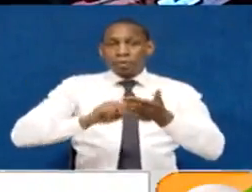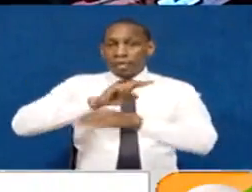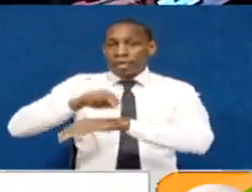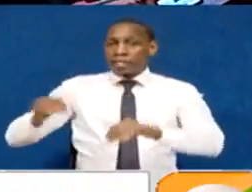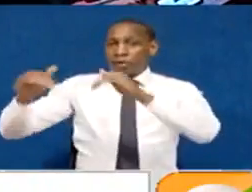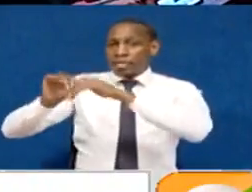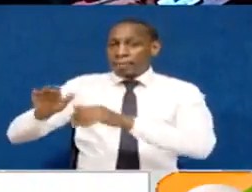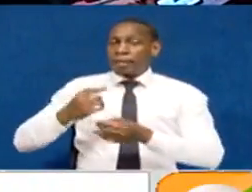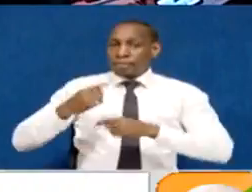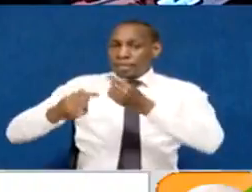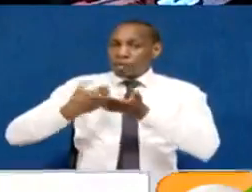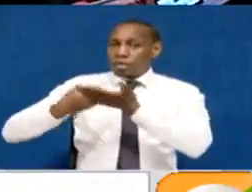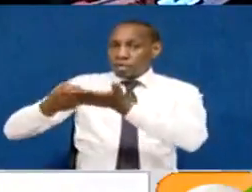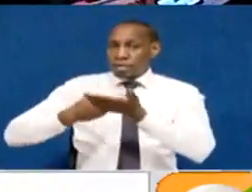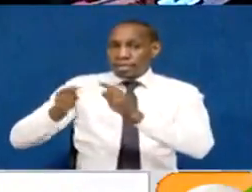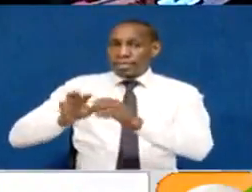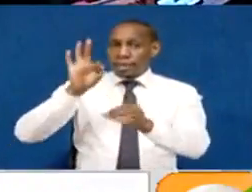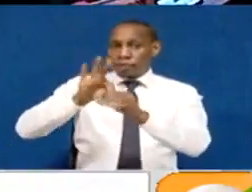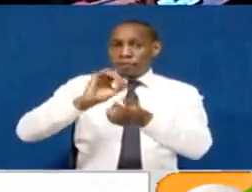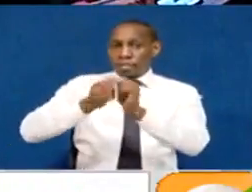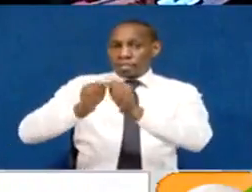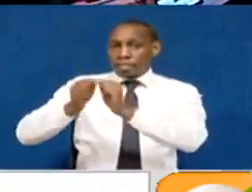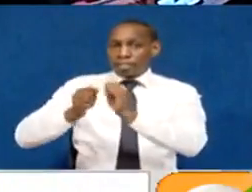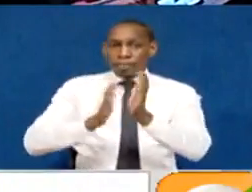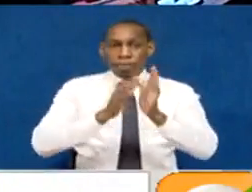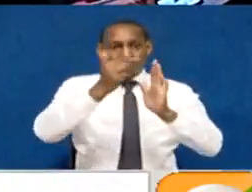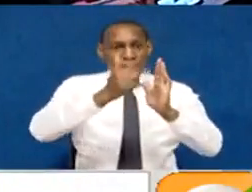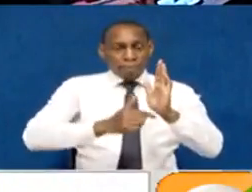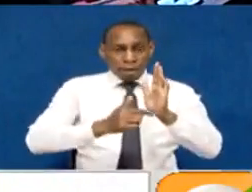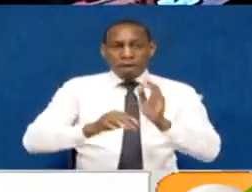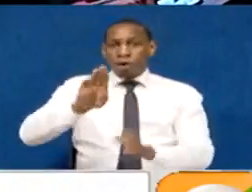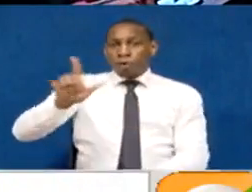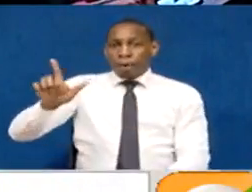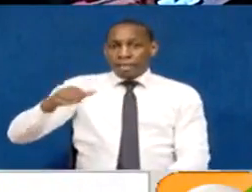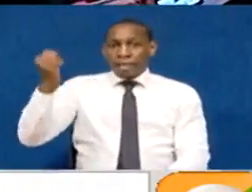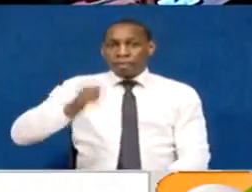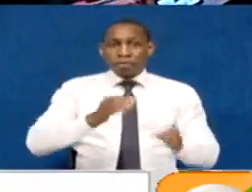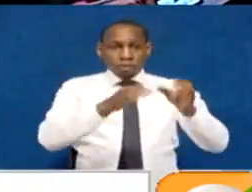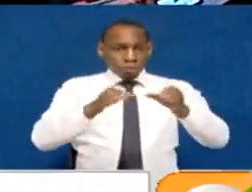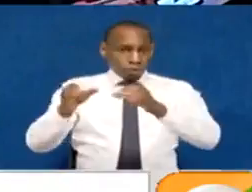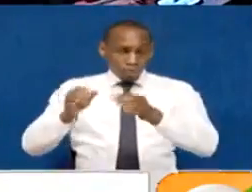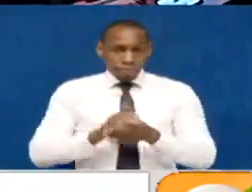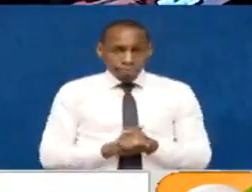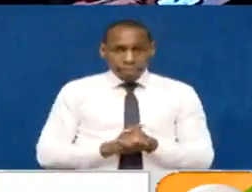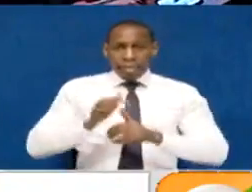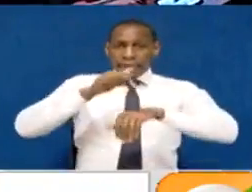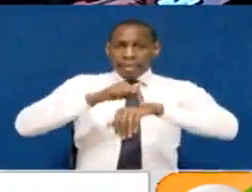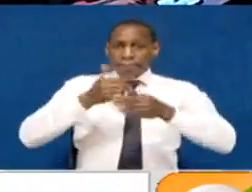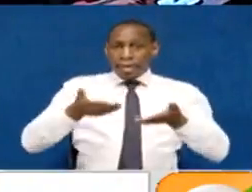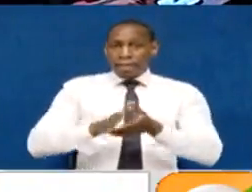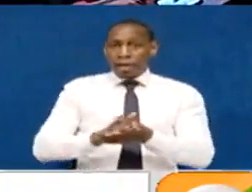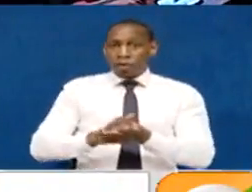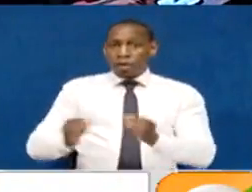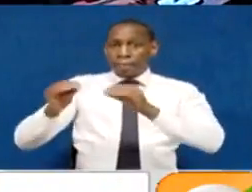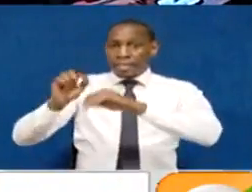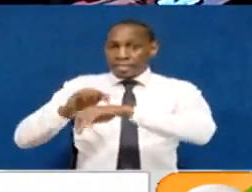la kitaifa limeendelea kujadili na kupigia kura marekebisho yaliyopendekezwa kwenye mswada wa vyama vya kisiasa. Kufikia sasa katika